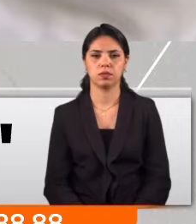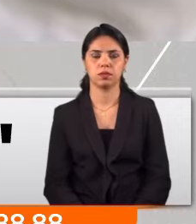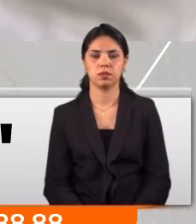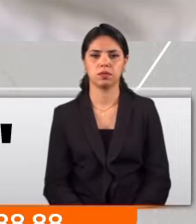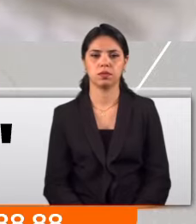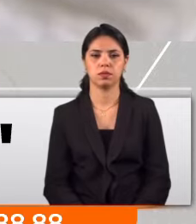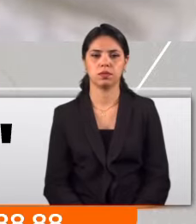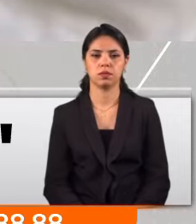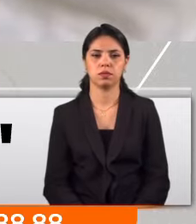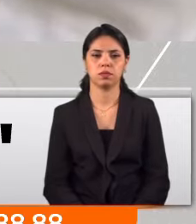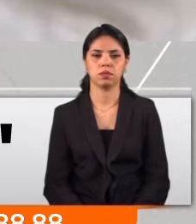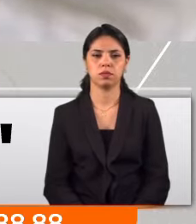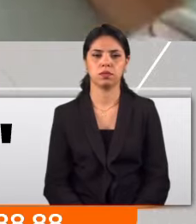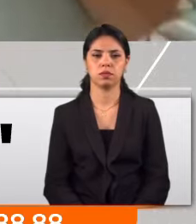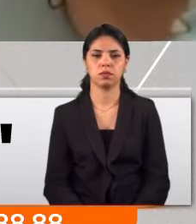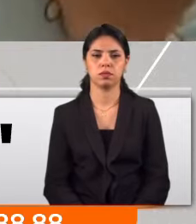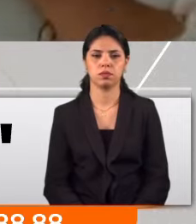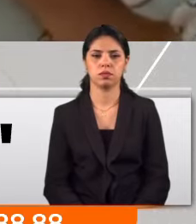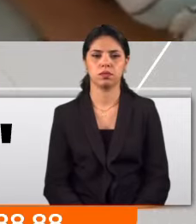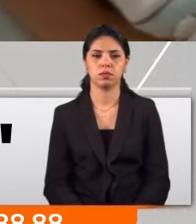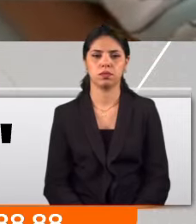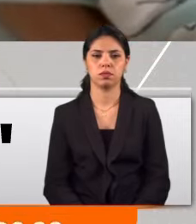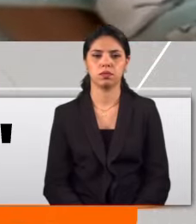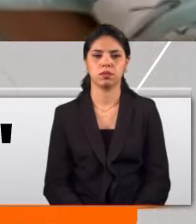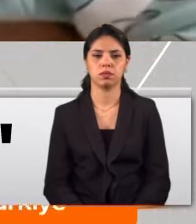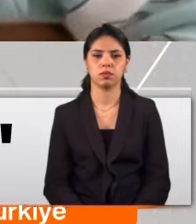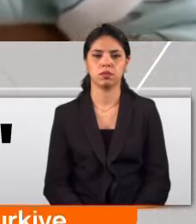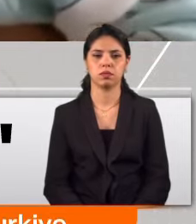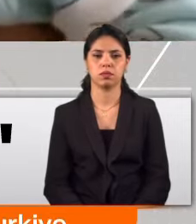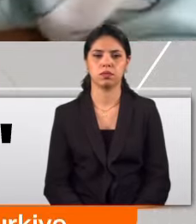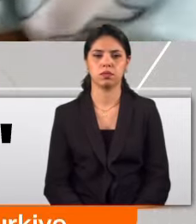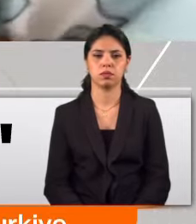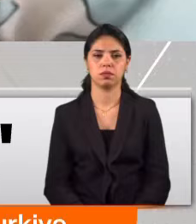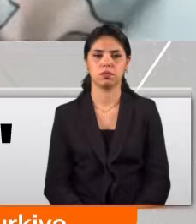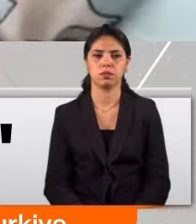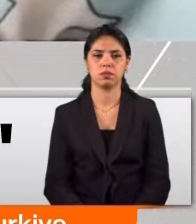babasının mezarında. Bana diyor ki amin de ağlama diyor.